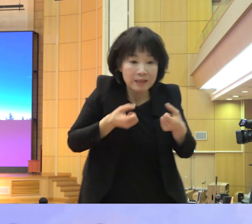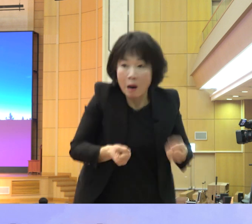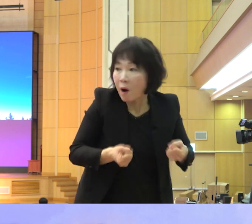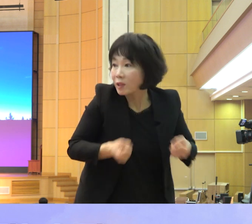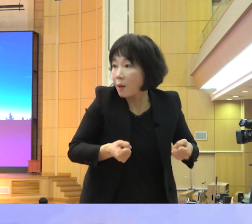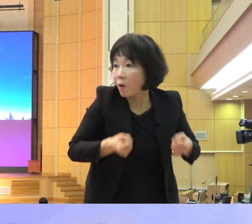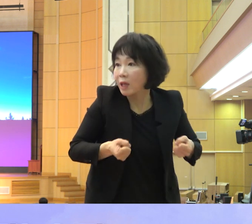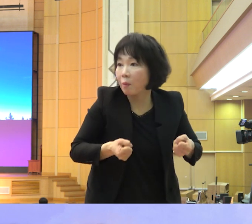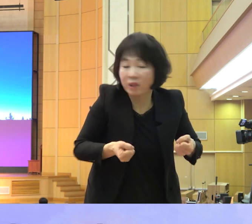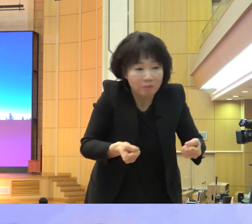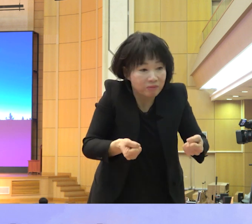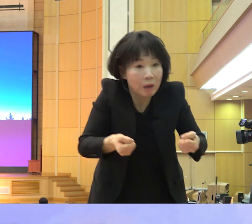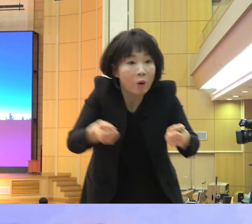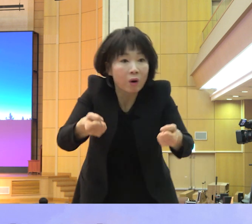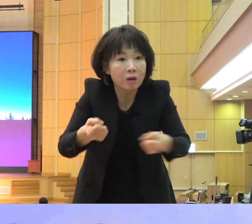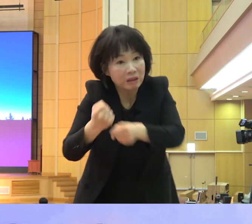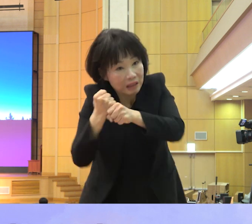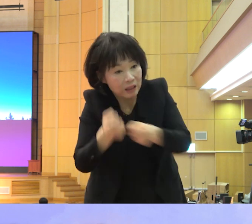베드로가